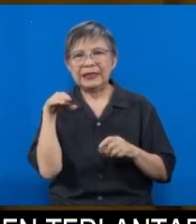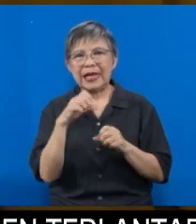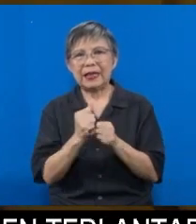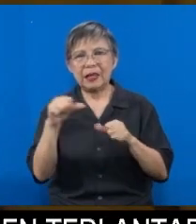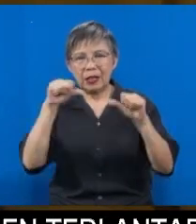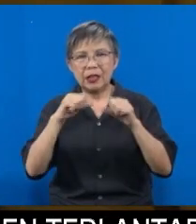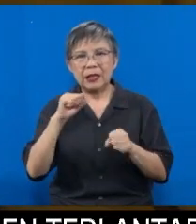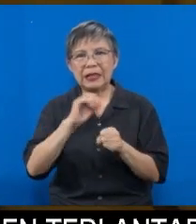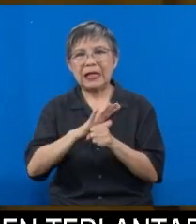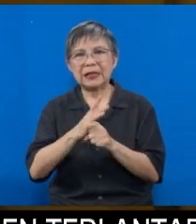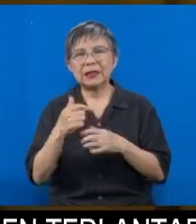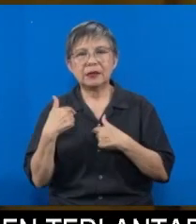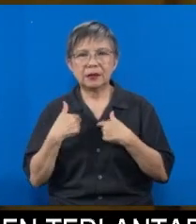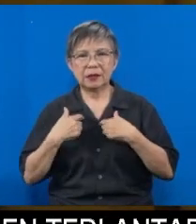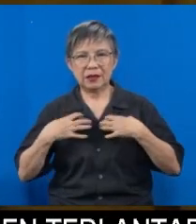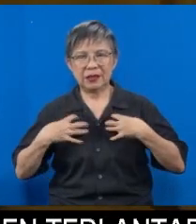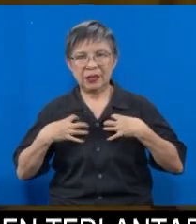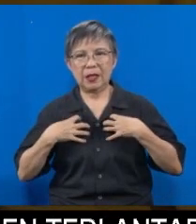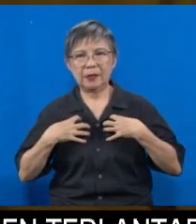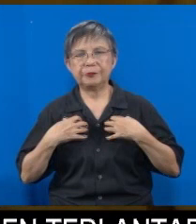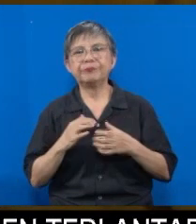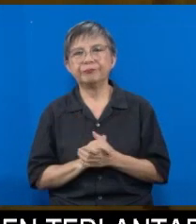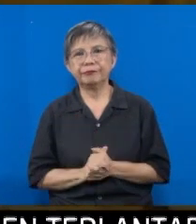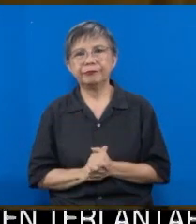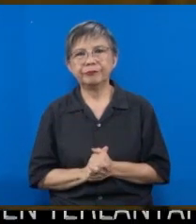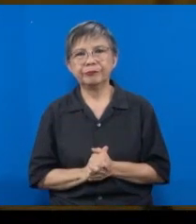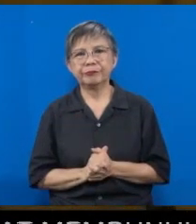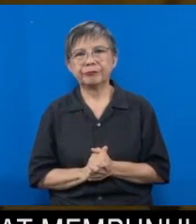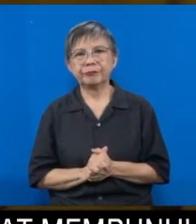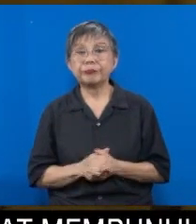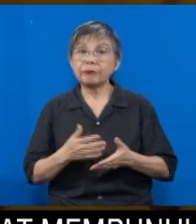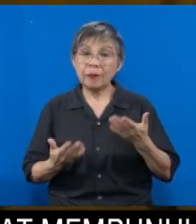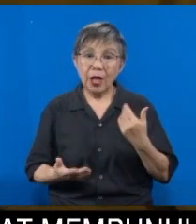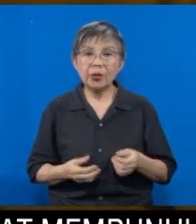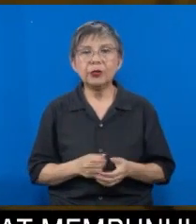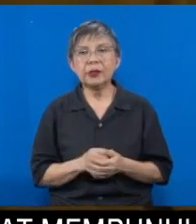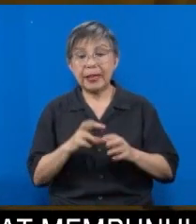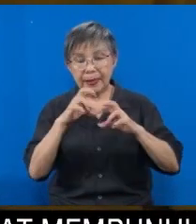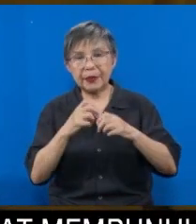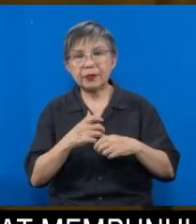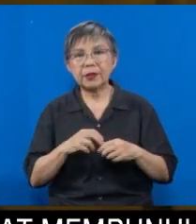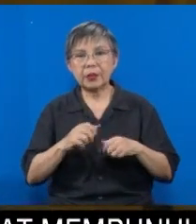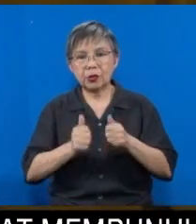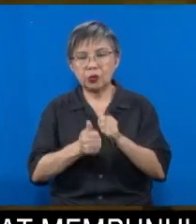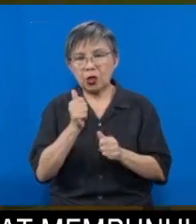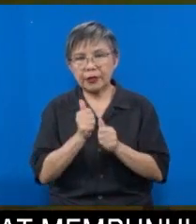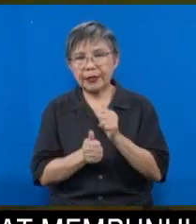kimianya di apa namanya air gas air mata itu masuk di paru-paru. Itu kita lihat, kita tes